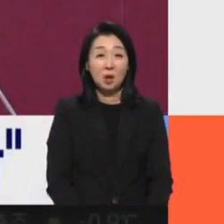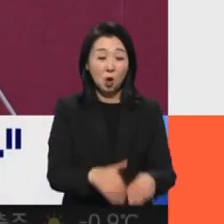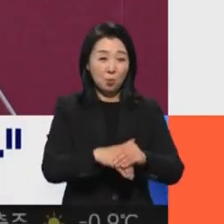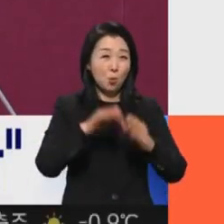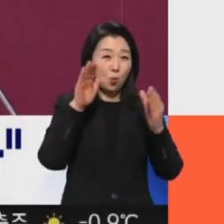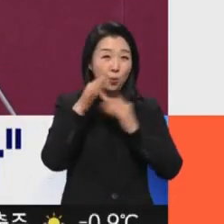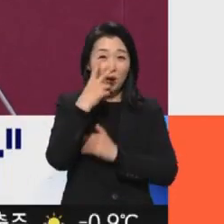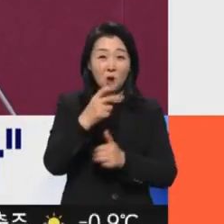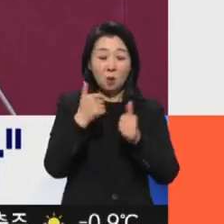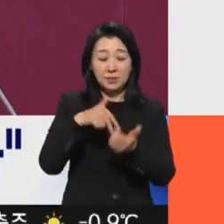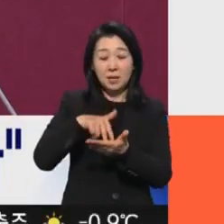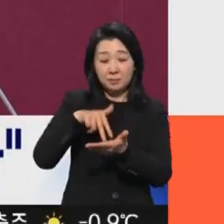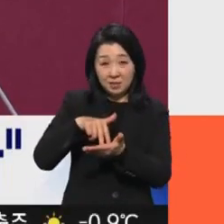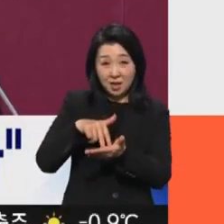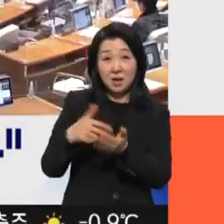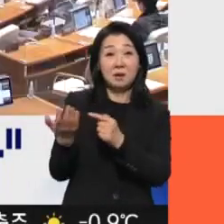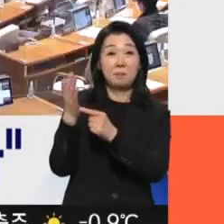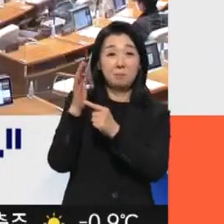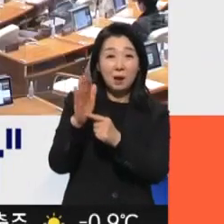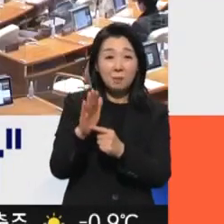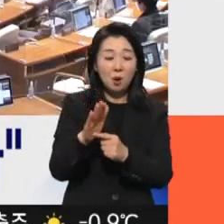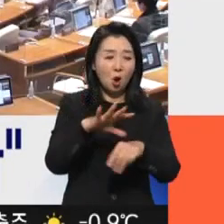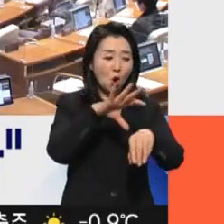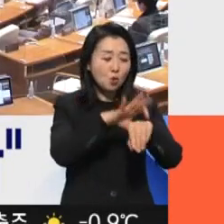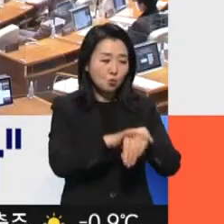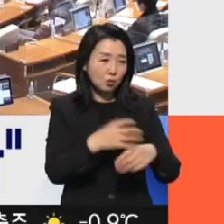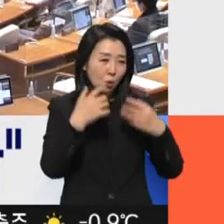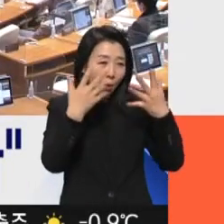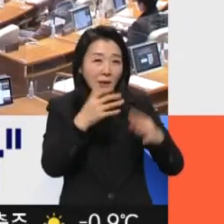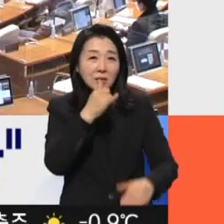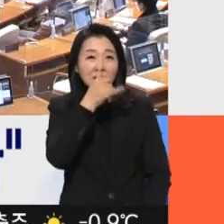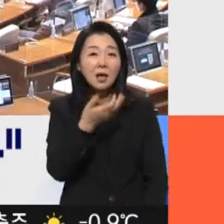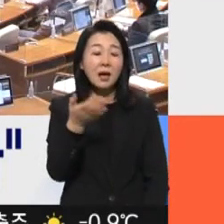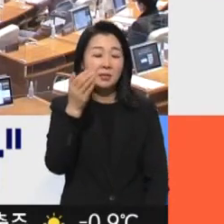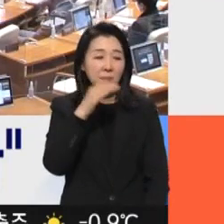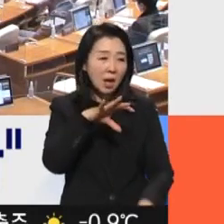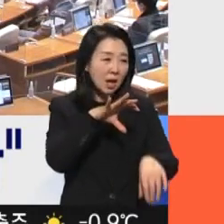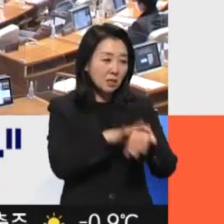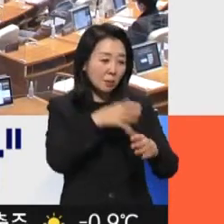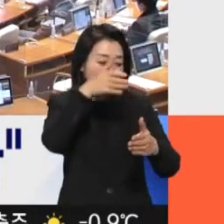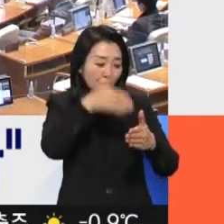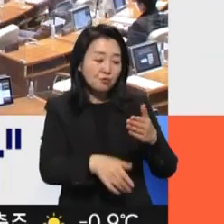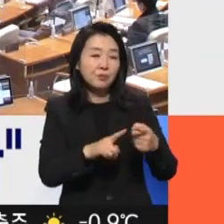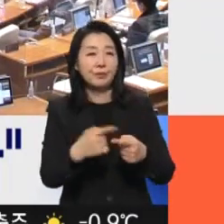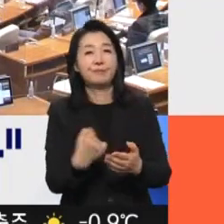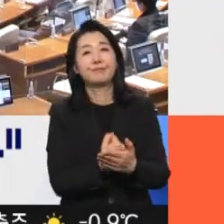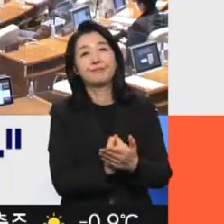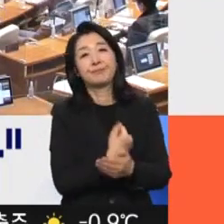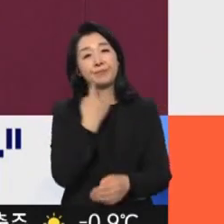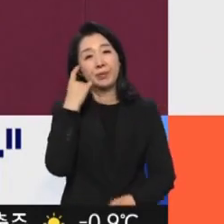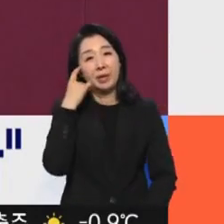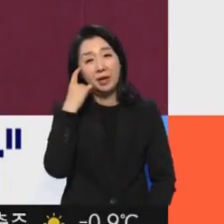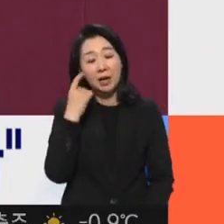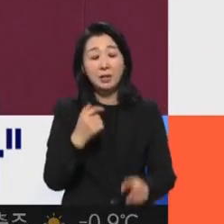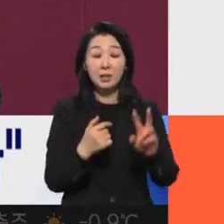직후 검찰이 입장을 냈는데요. 구속 사유가 명백함에도 체포동의안이 부결된 데 대해 유감스럽게 생각한다. 21대